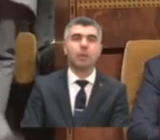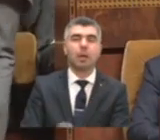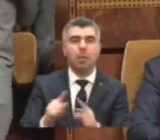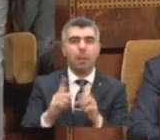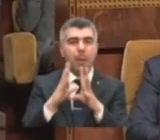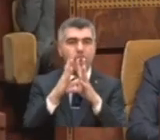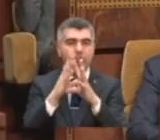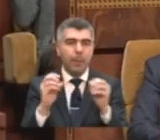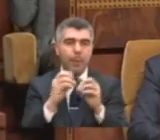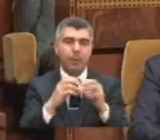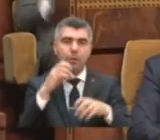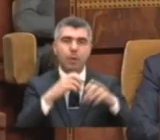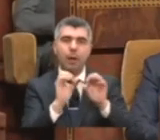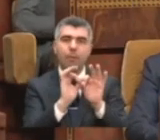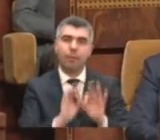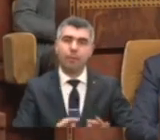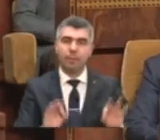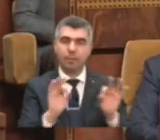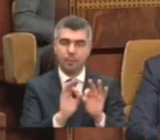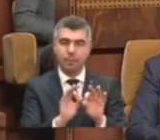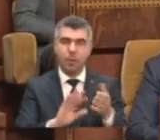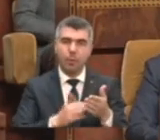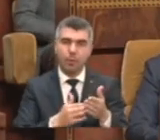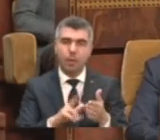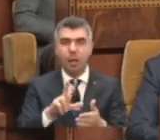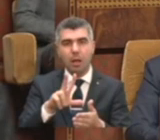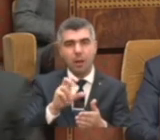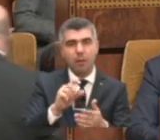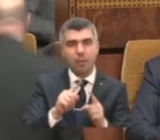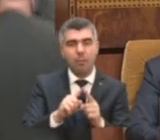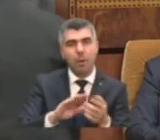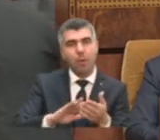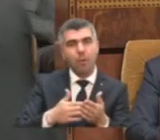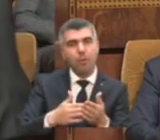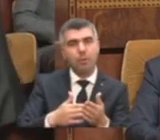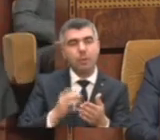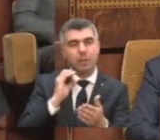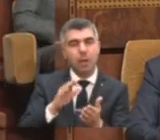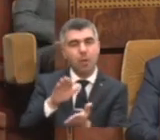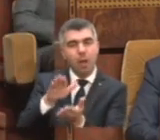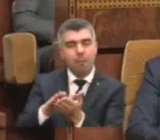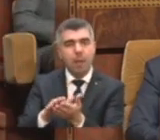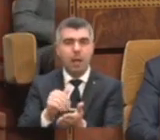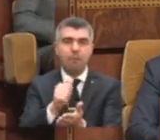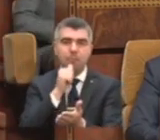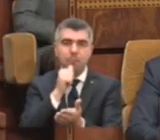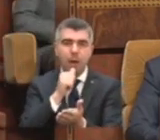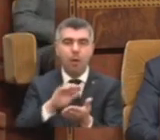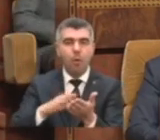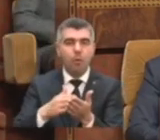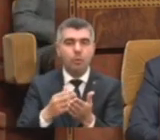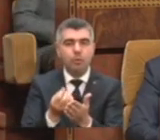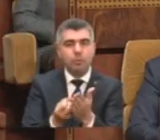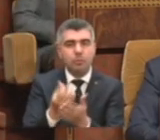الجفاف المتعاقبة، وهذا الشيء كيأثر بشكل سلبي على الموارد الطبيعية والاحتياطات المائية وعلى الإنتاج